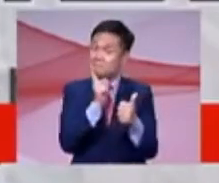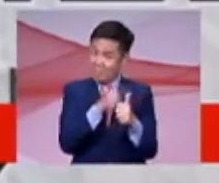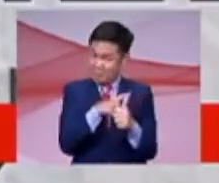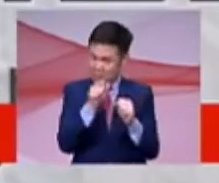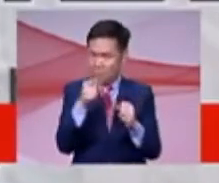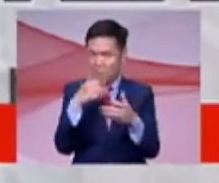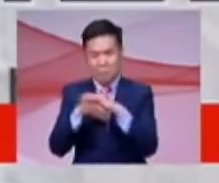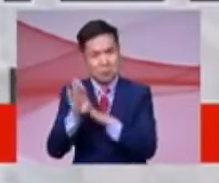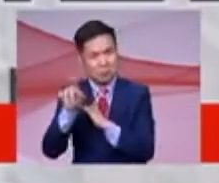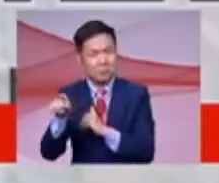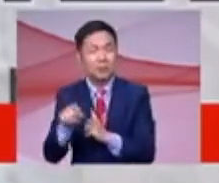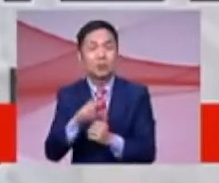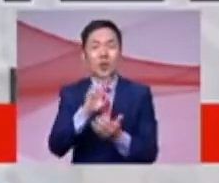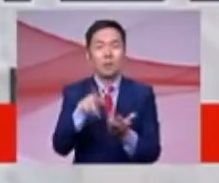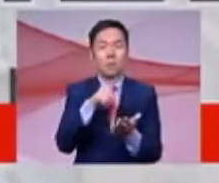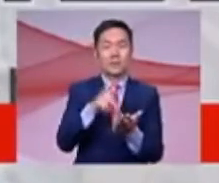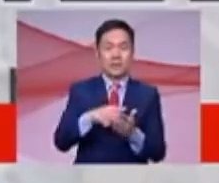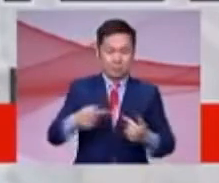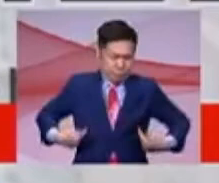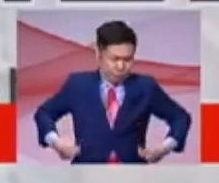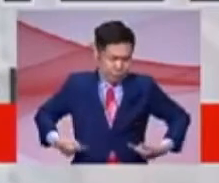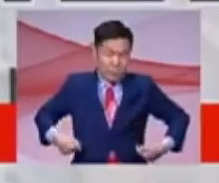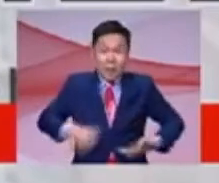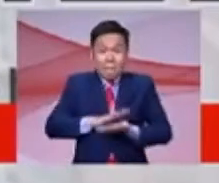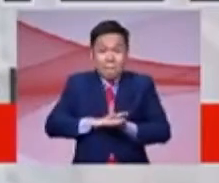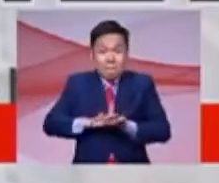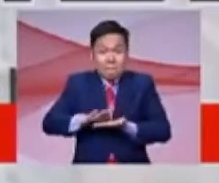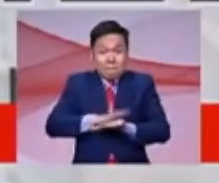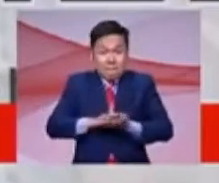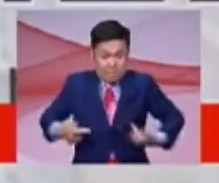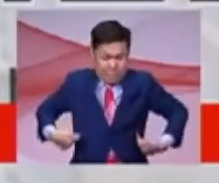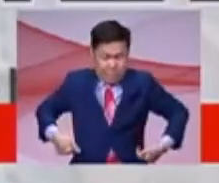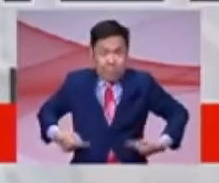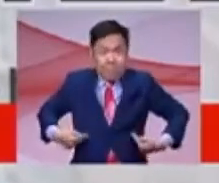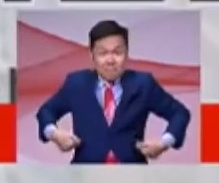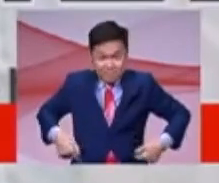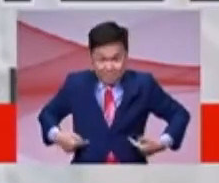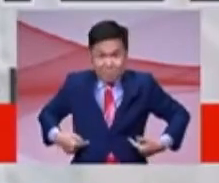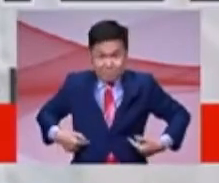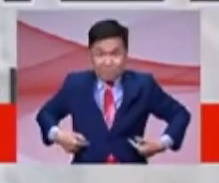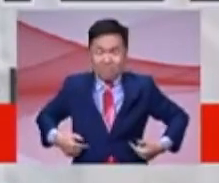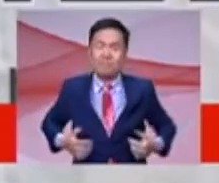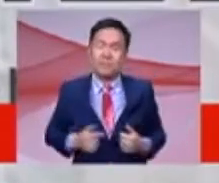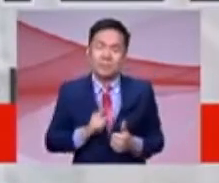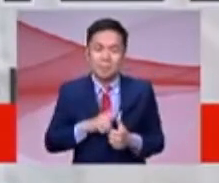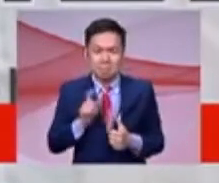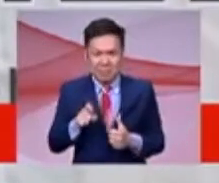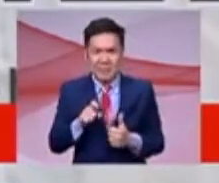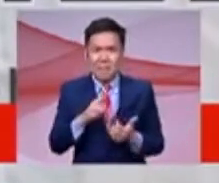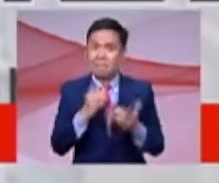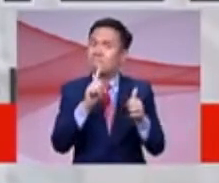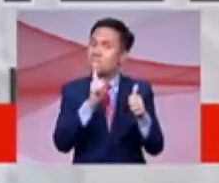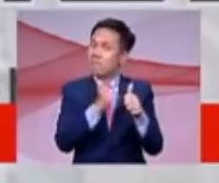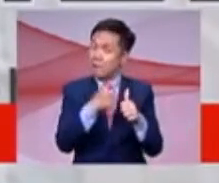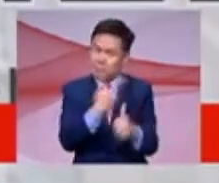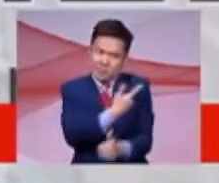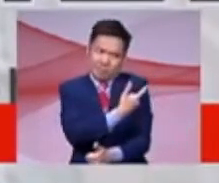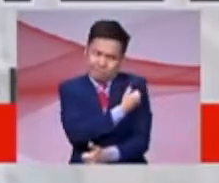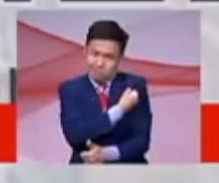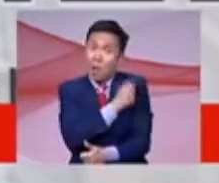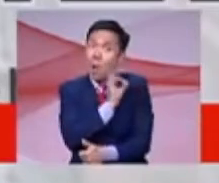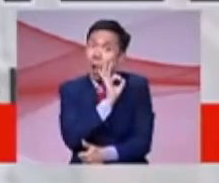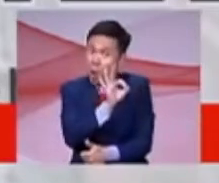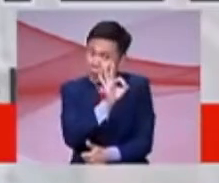Sebagai contoh, ada pusat dialisis yang mewajibkan pesakit buah pinggang untuk ada dapatkan suntikan dulu